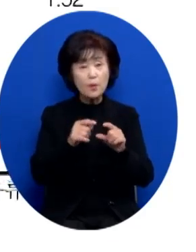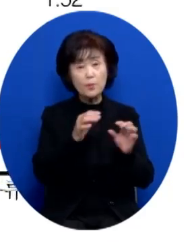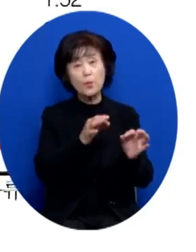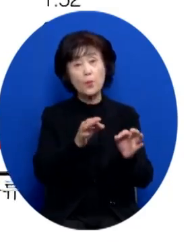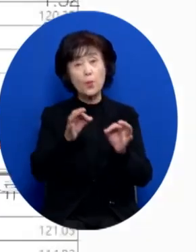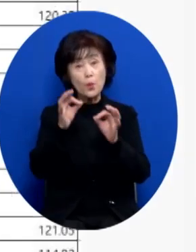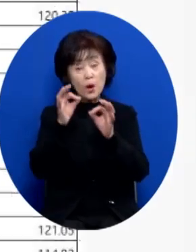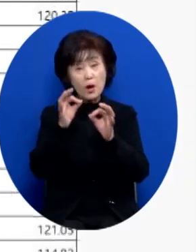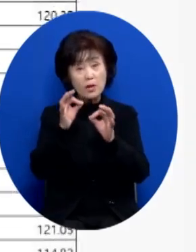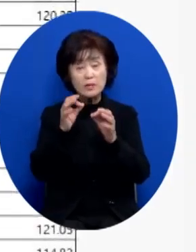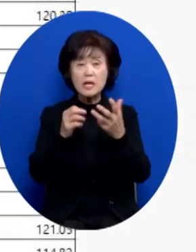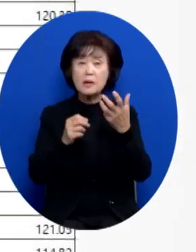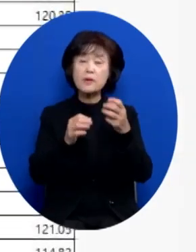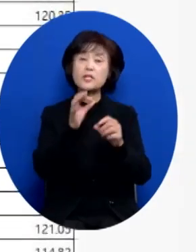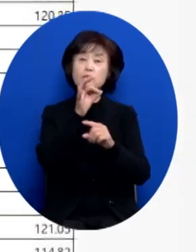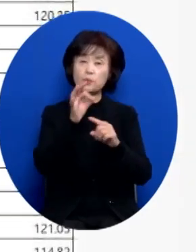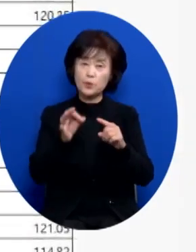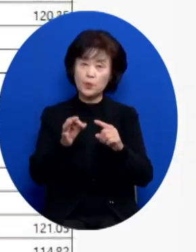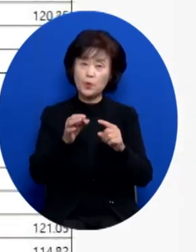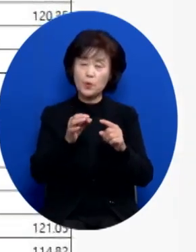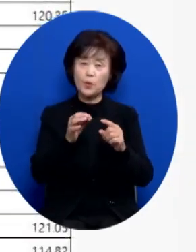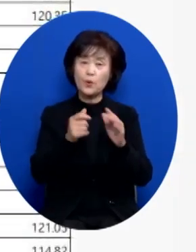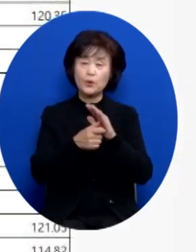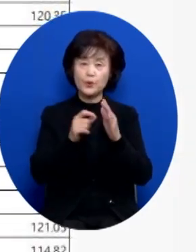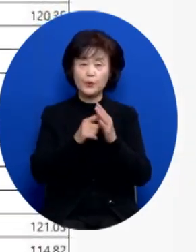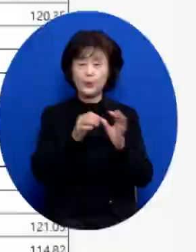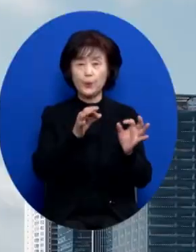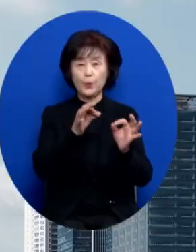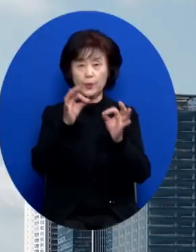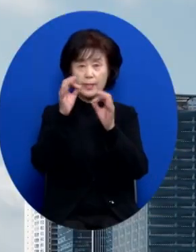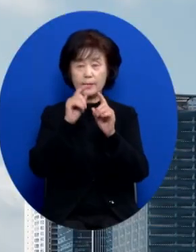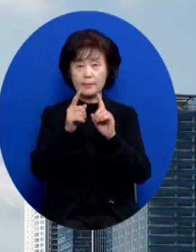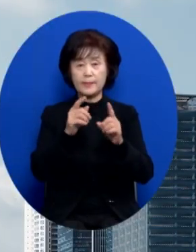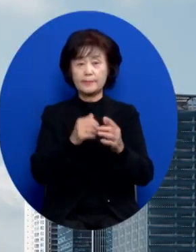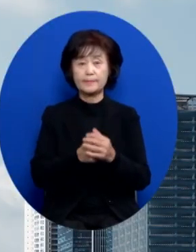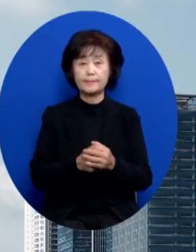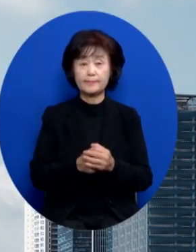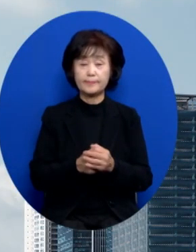품목만 80%에 육박하는 것으로 집계됐습니다.